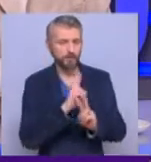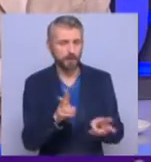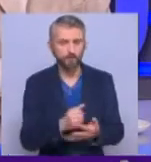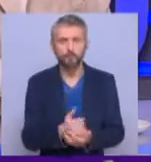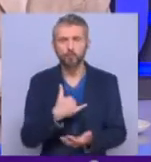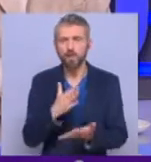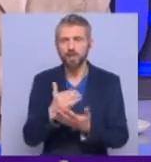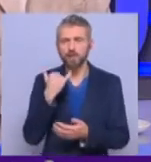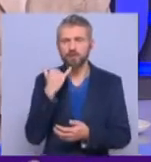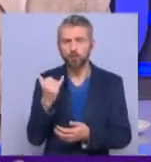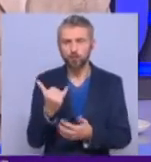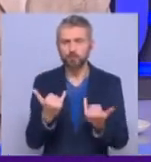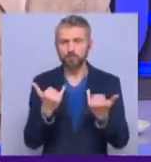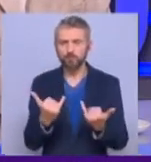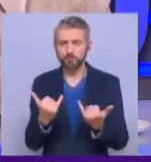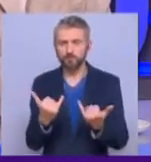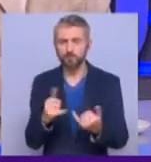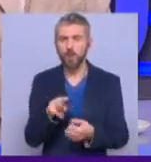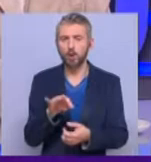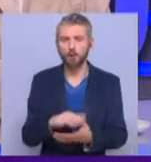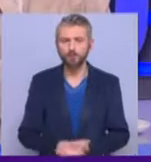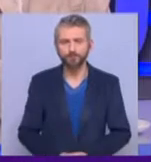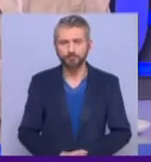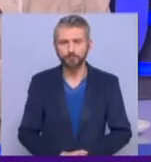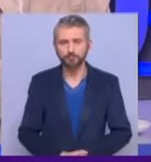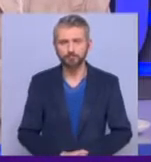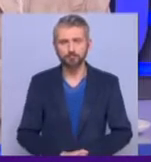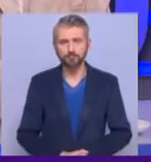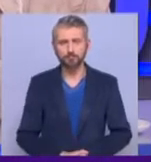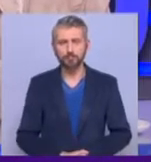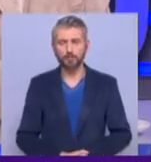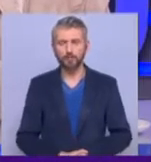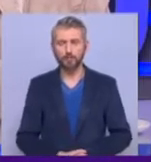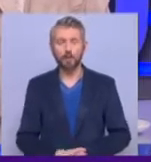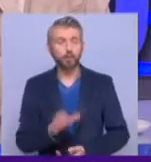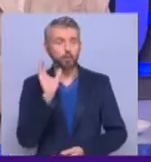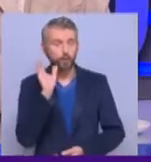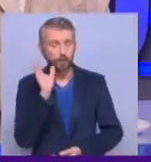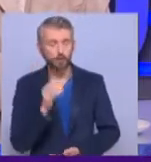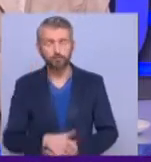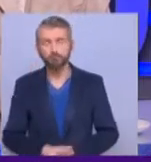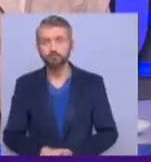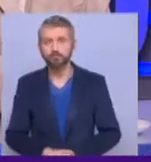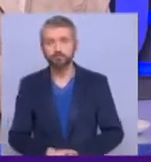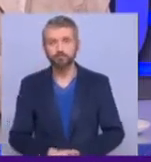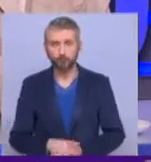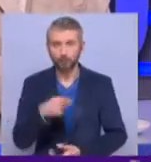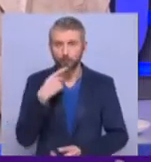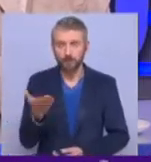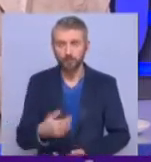нас є телефонний дзвінок на цей момент. Алло. Алло. Слухаю. Добрий вечір. Слухаю.